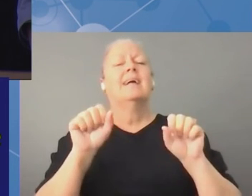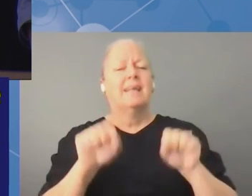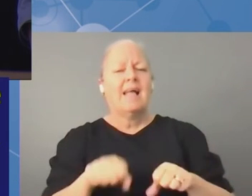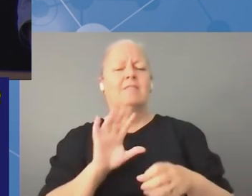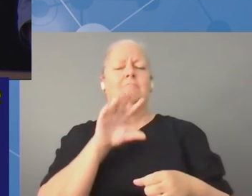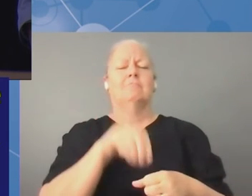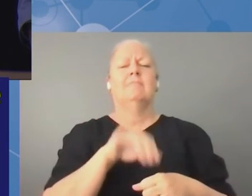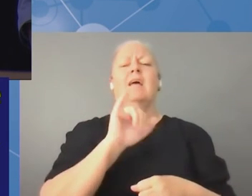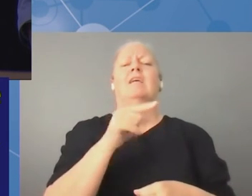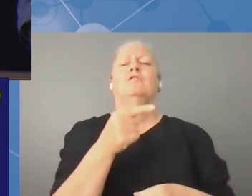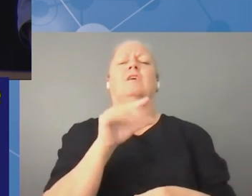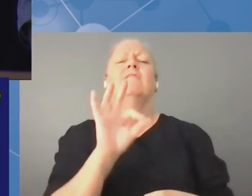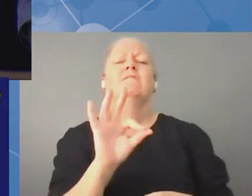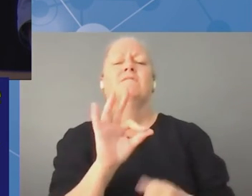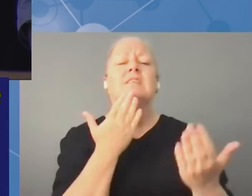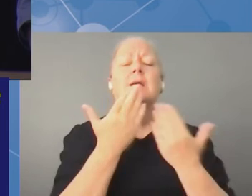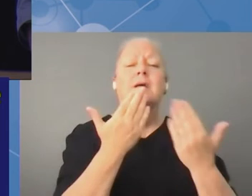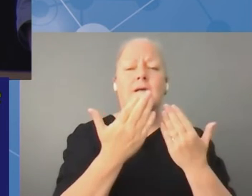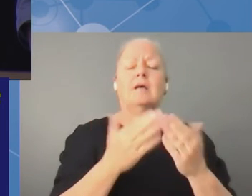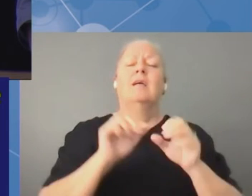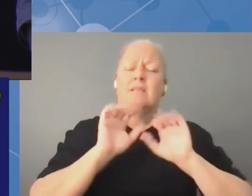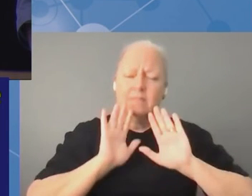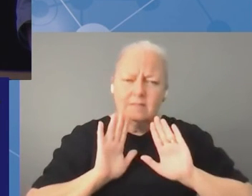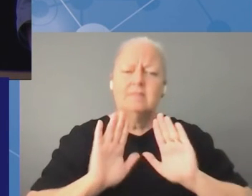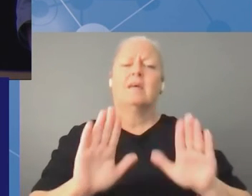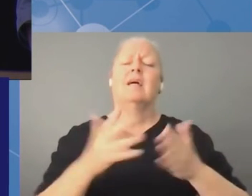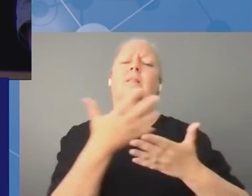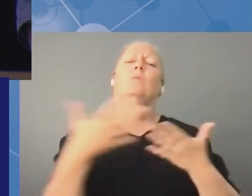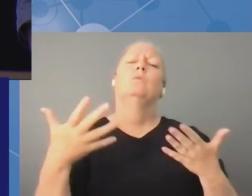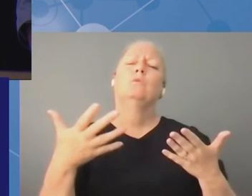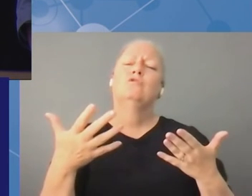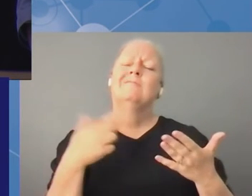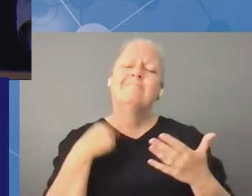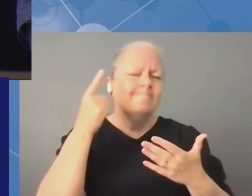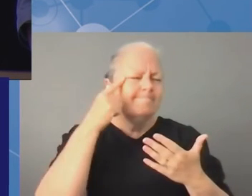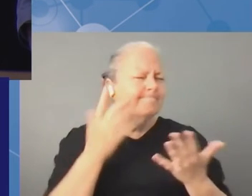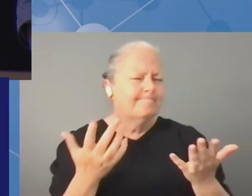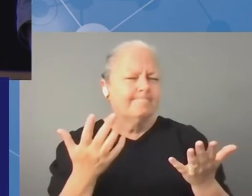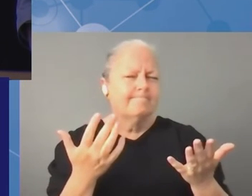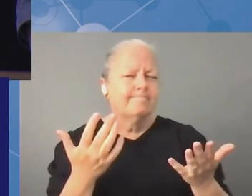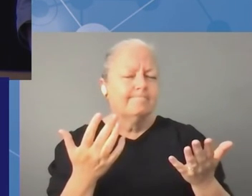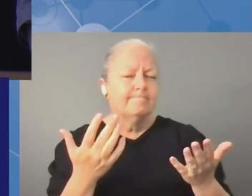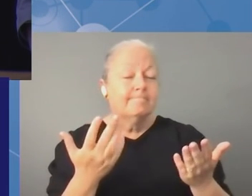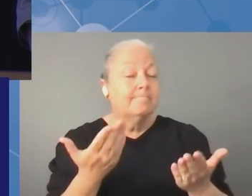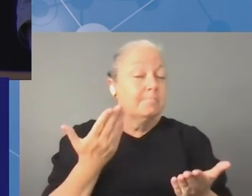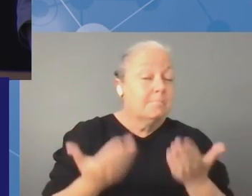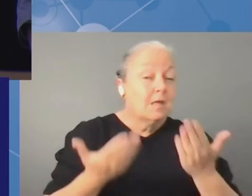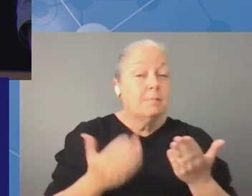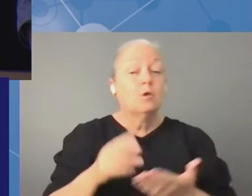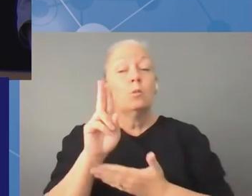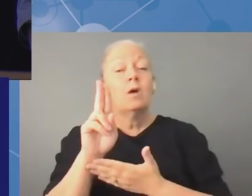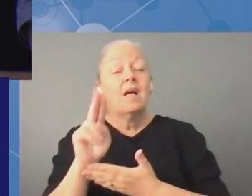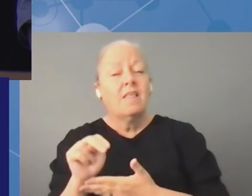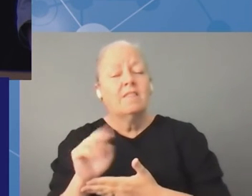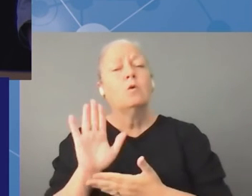IGF, говоря на собственном языке, а если не на собственном языке, то хотя бы на рабочем языке ООН? Как сделать,